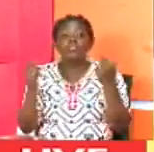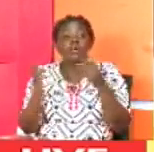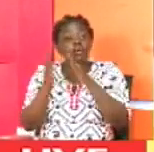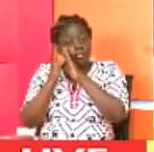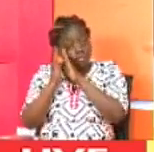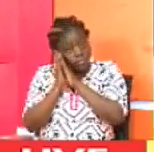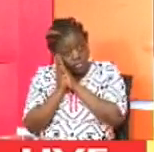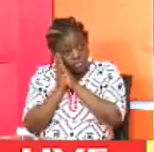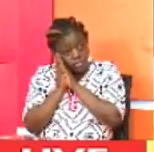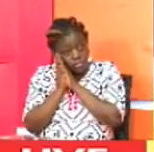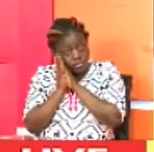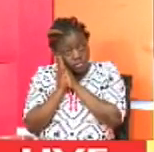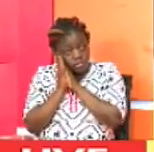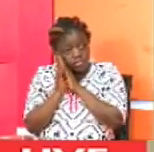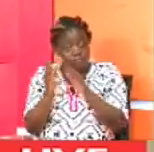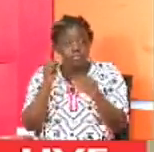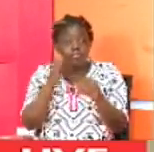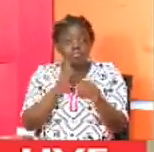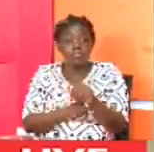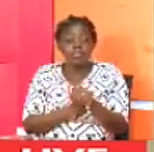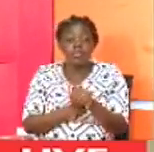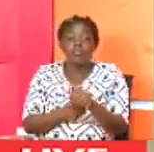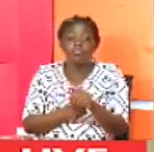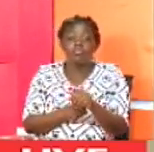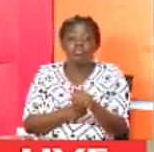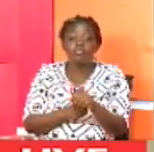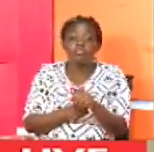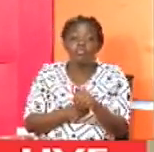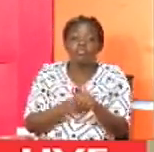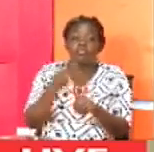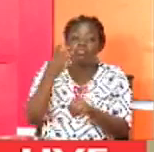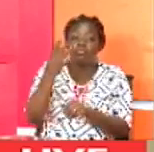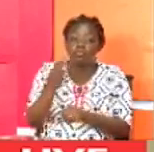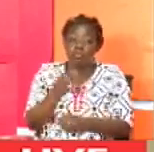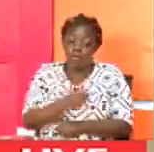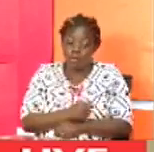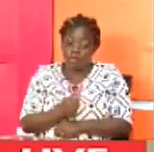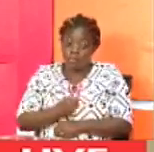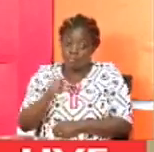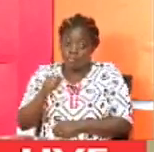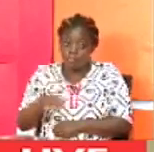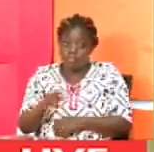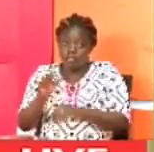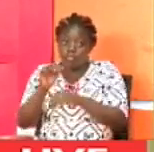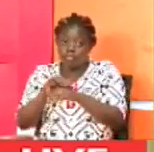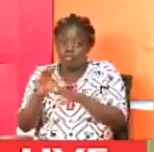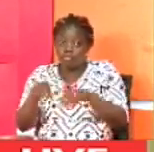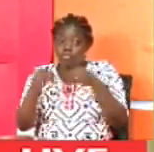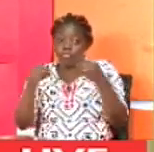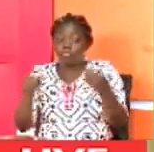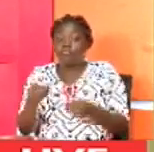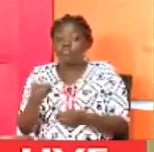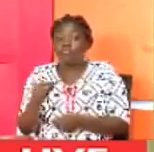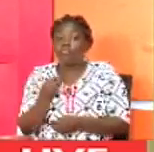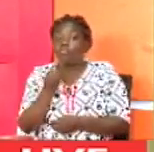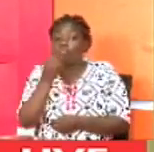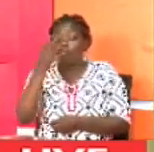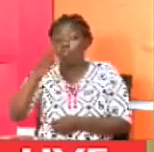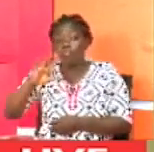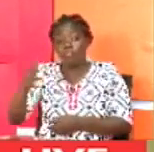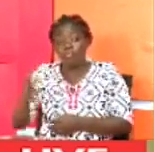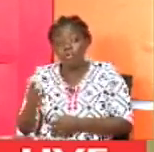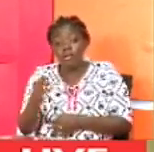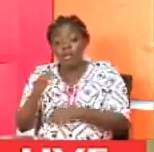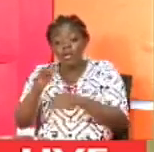bulungi. Sawa 10:10 mama azuukuse okumuzuukusa okumuwa ku mazzi agabuguma nga musumba